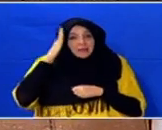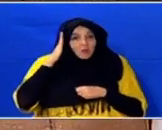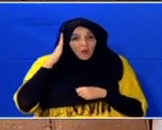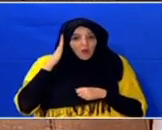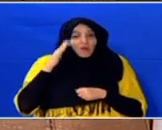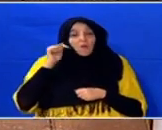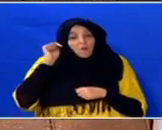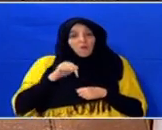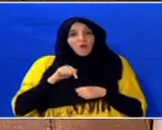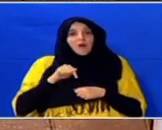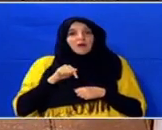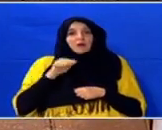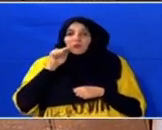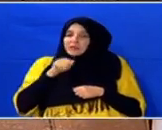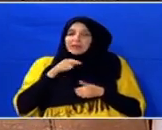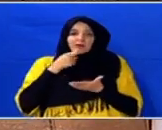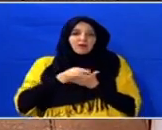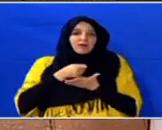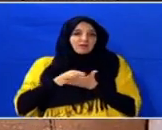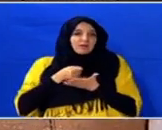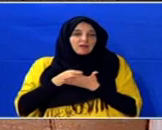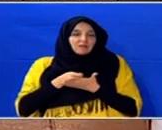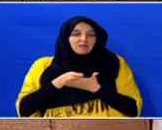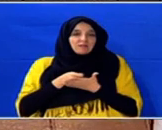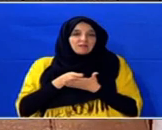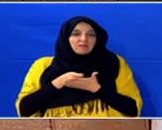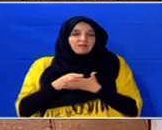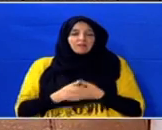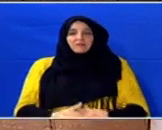معينا يجب عليه أن ينفق عليه،